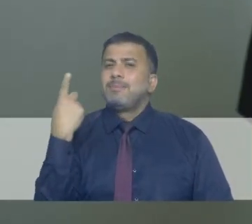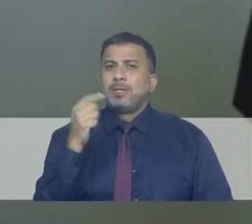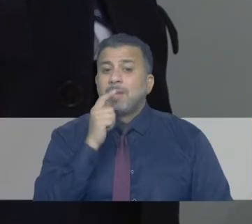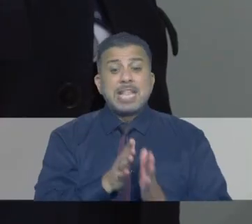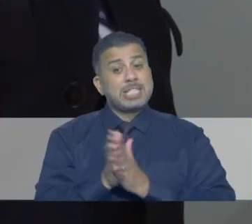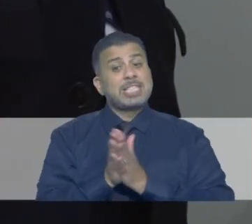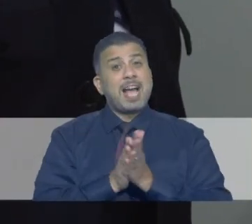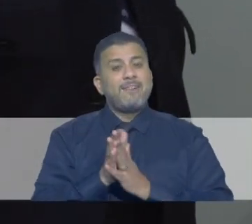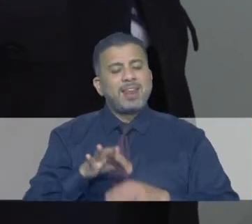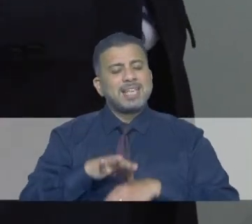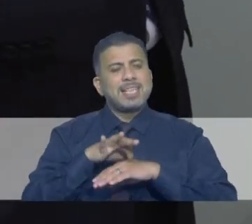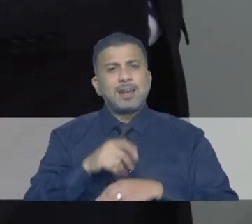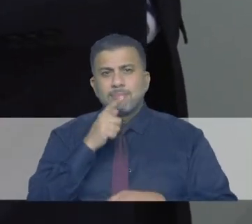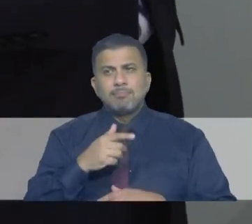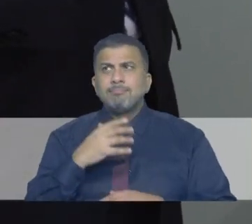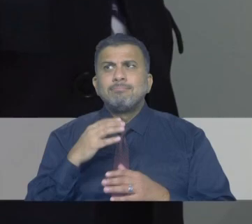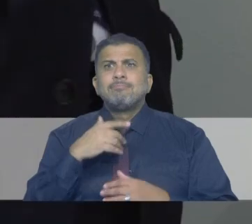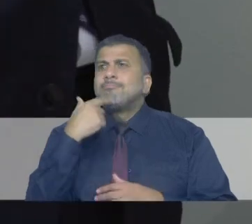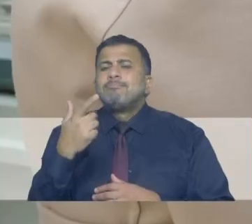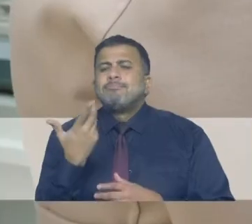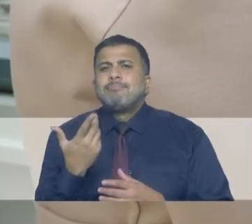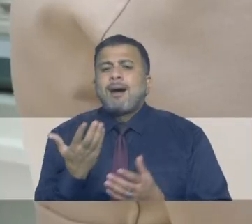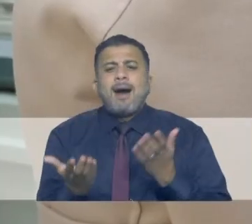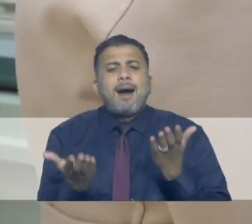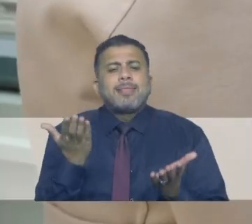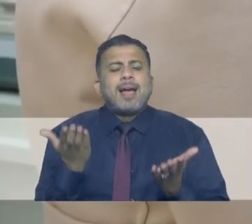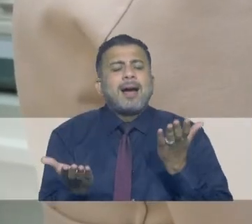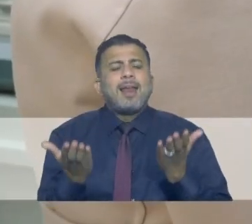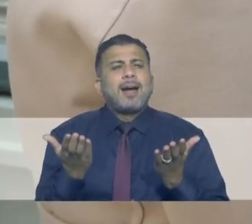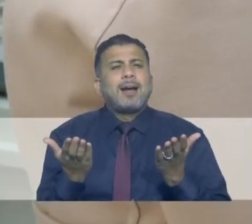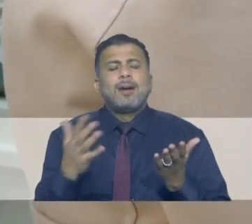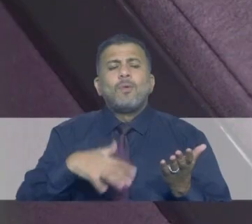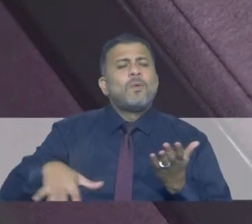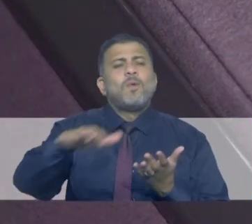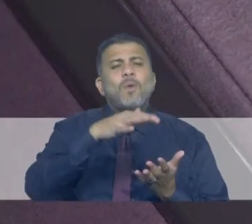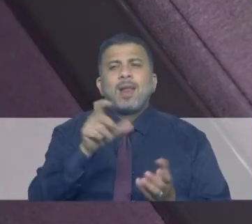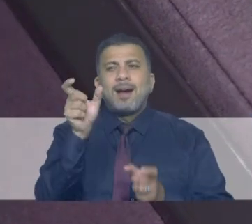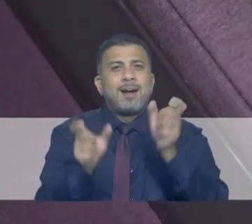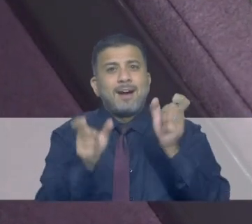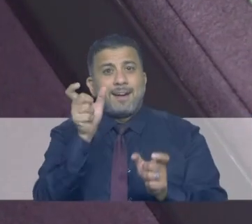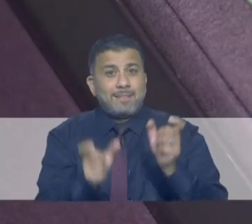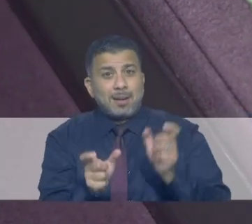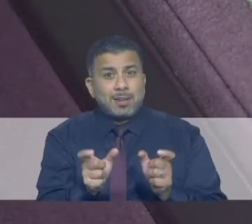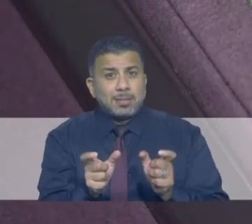الشغف الإنساني نحو بناء عالم أكثر عدالة ينعم فيه جميع الأفراد